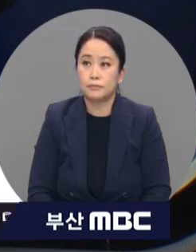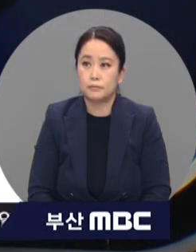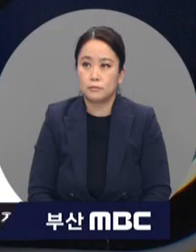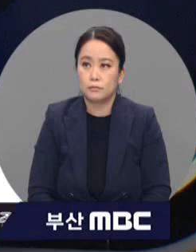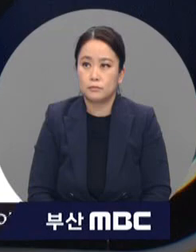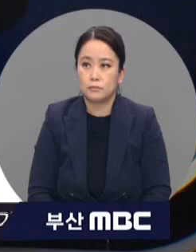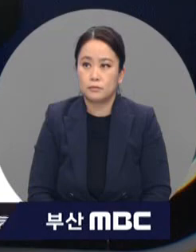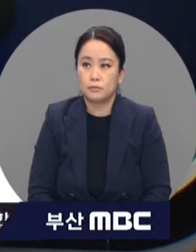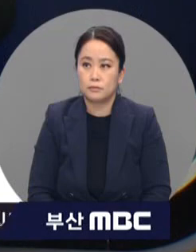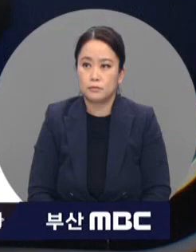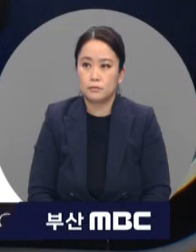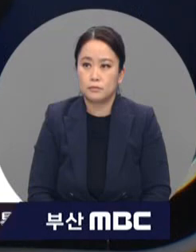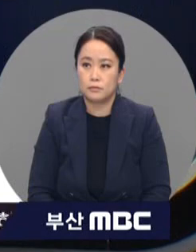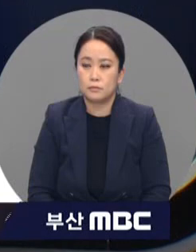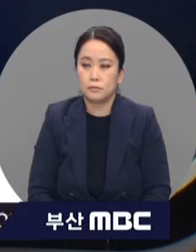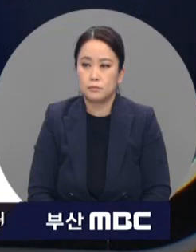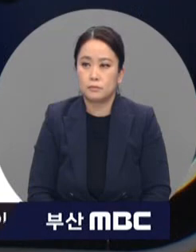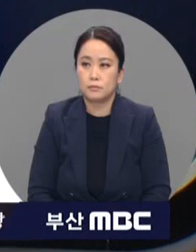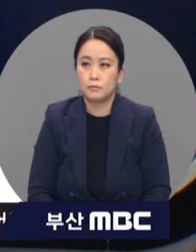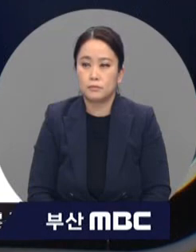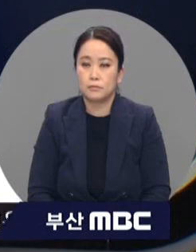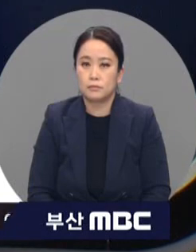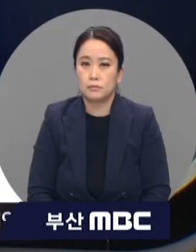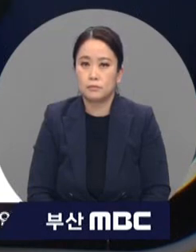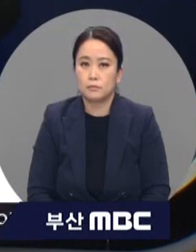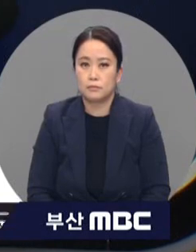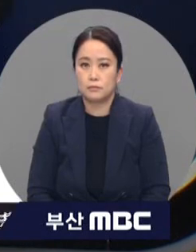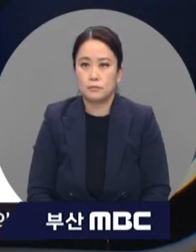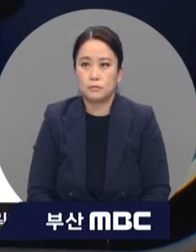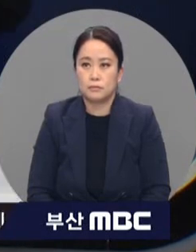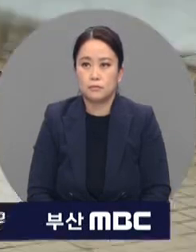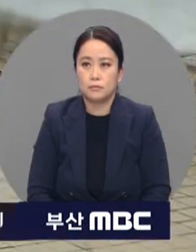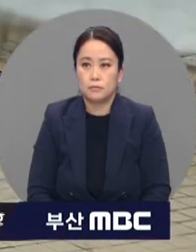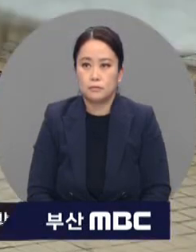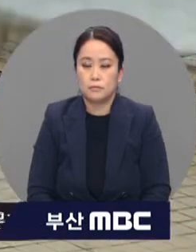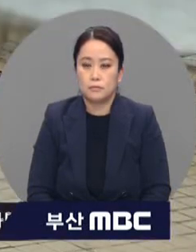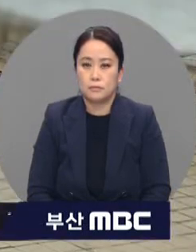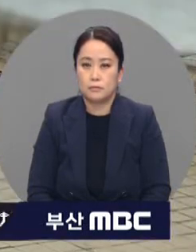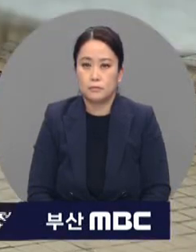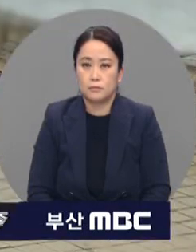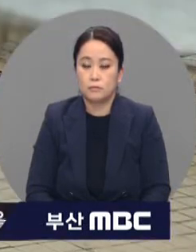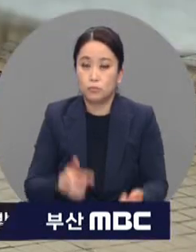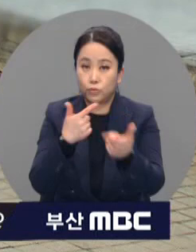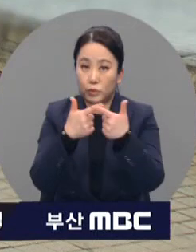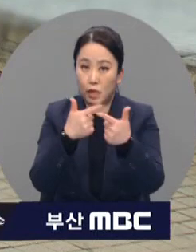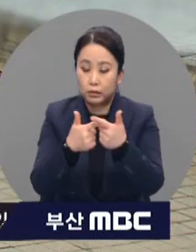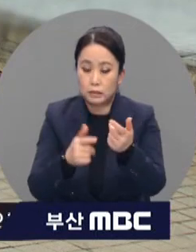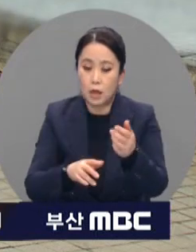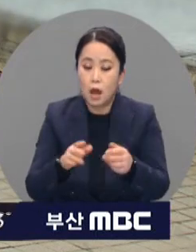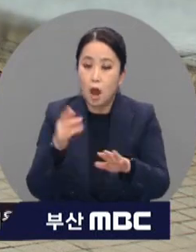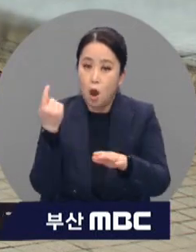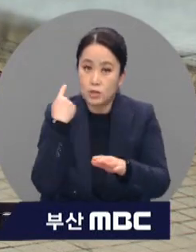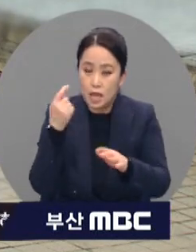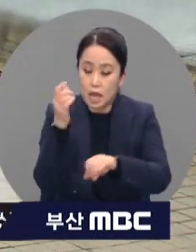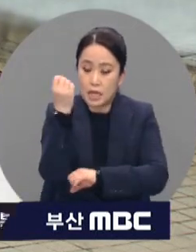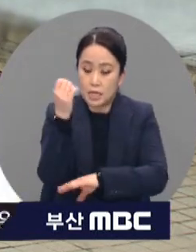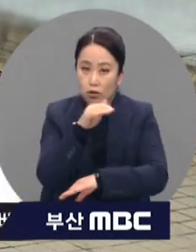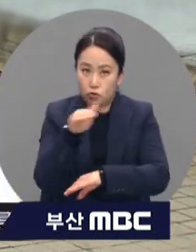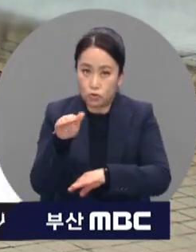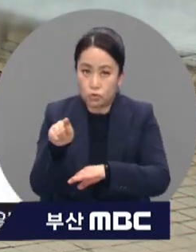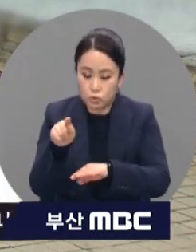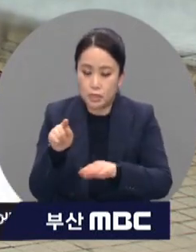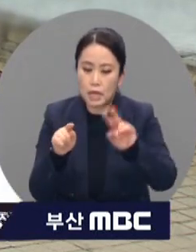있으시고 일상 접촉자가 19분 있으십니다. 부산은 오전 0시 기준